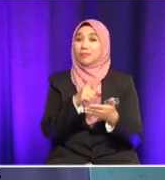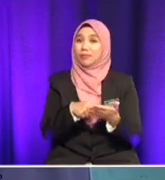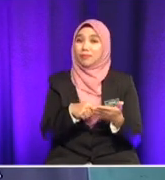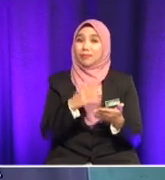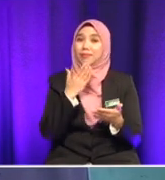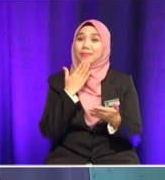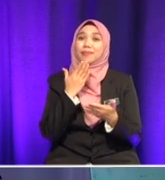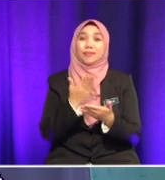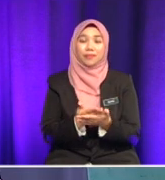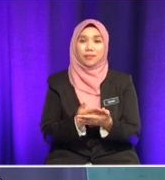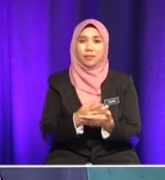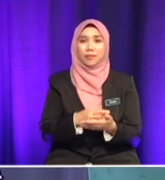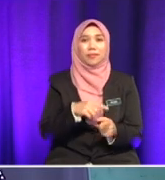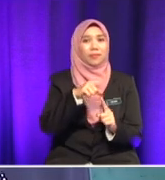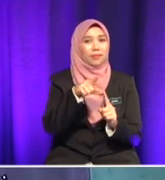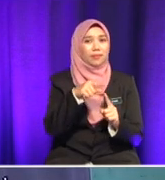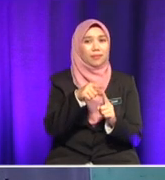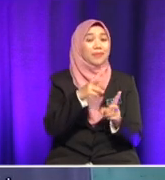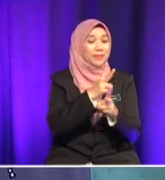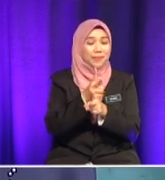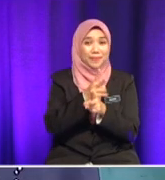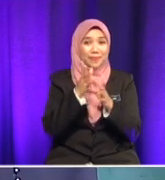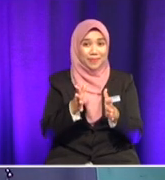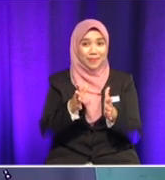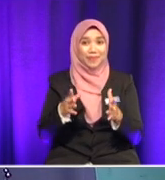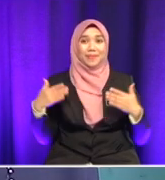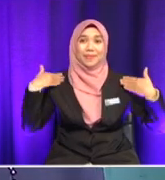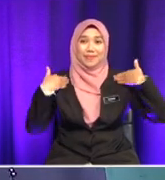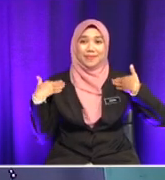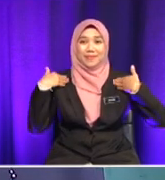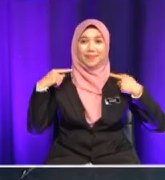bila kita menternak Binatang ini siapa